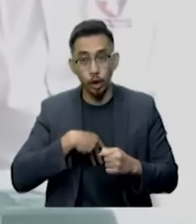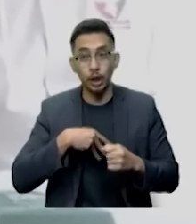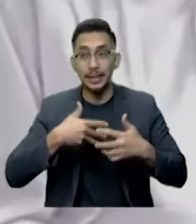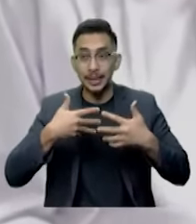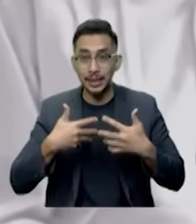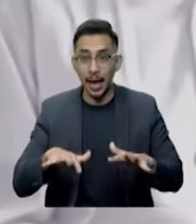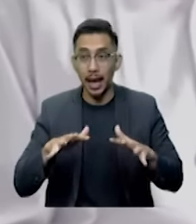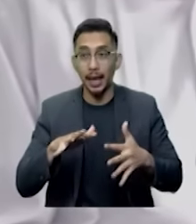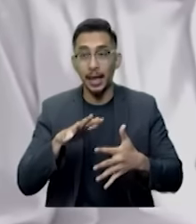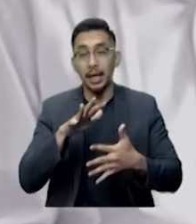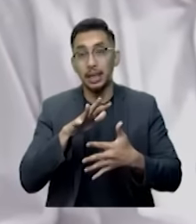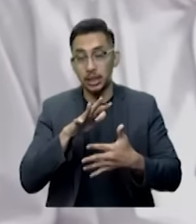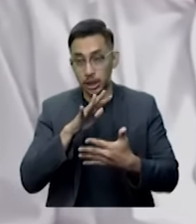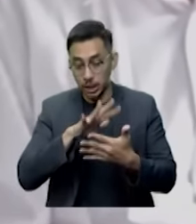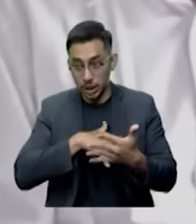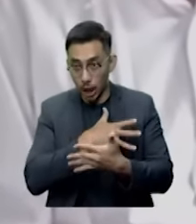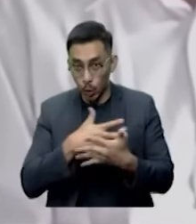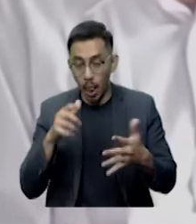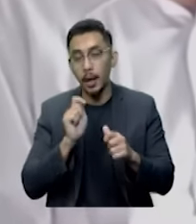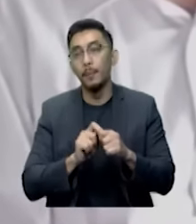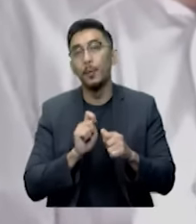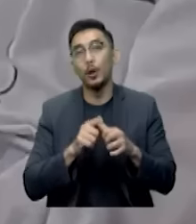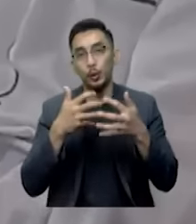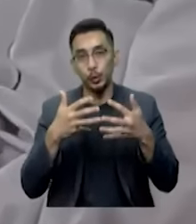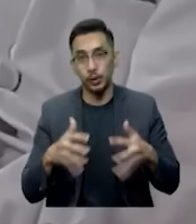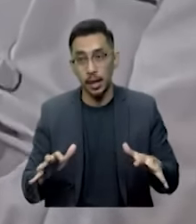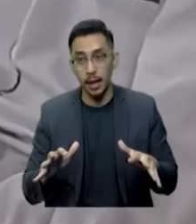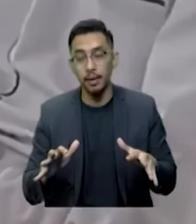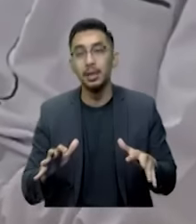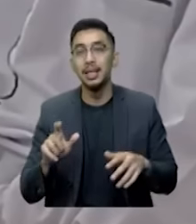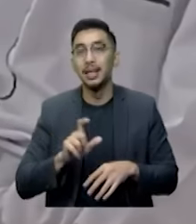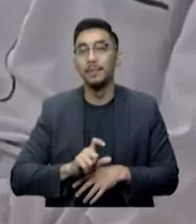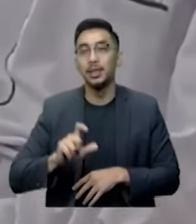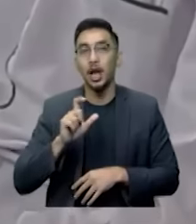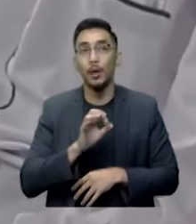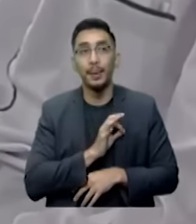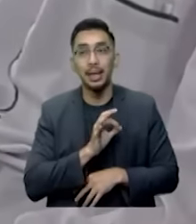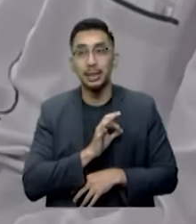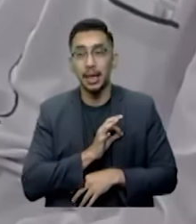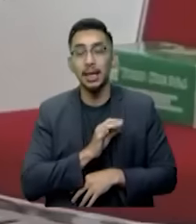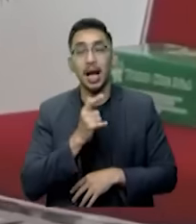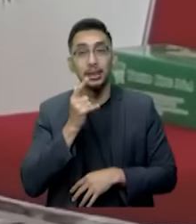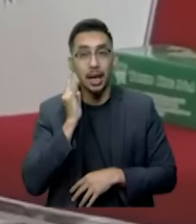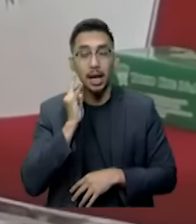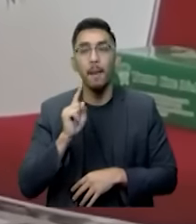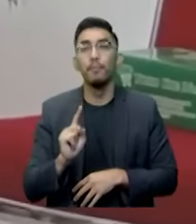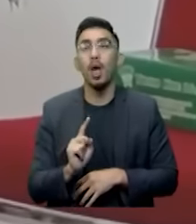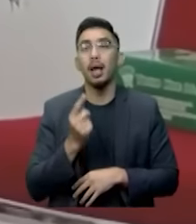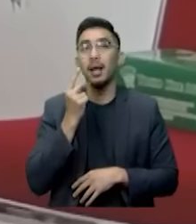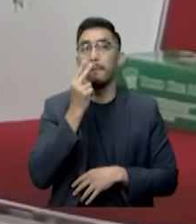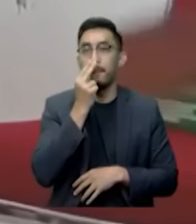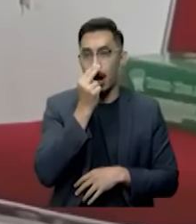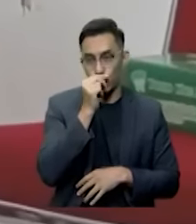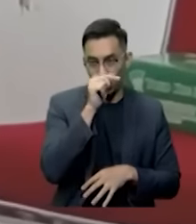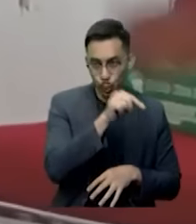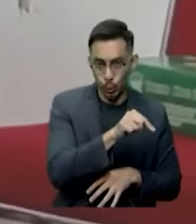kampanye pasangan nomor urut 3 ini. Calon Presiden Ganjar Pranowo direncanakan akan memulai kampanye terbuka di Bandung, Jawa Barat, sedangkan Cawapres Mahfud MD